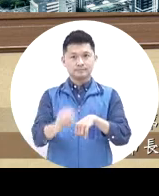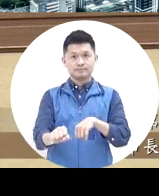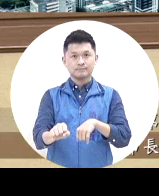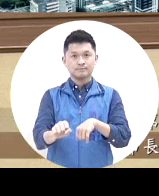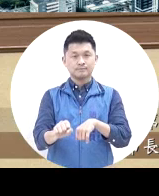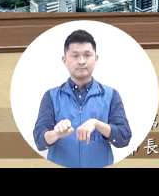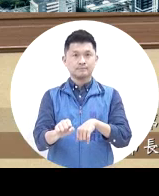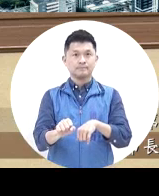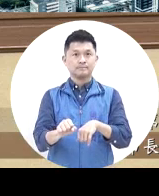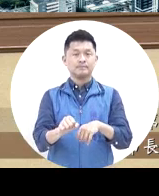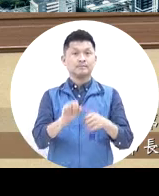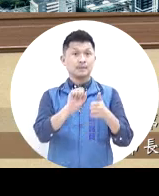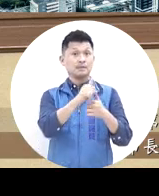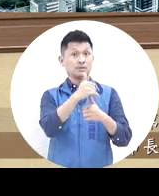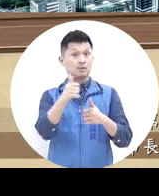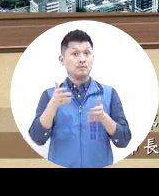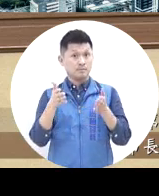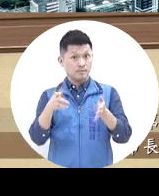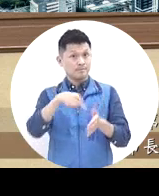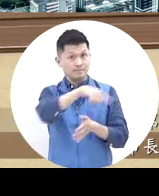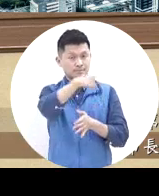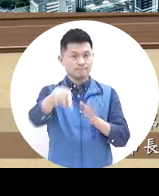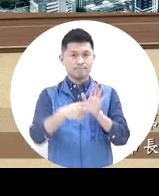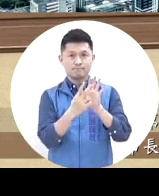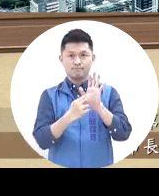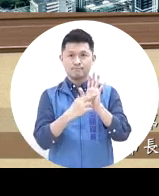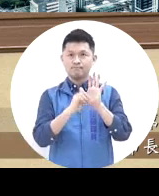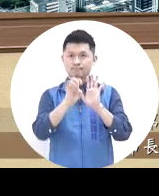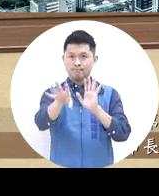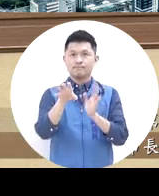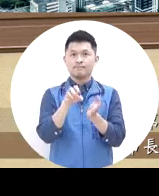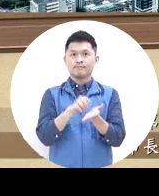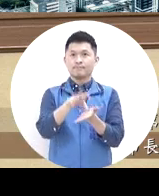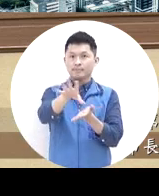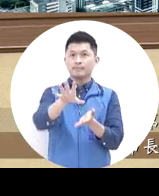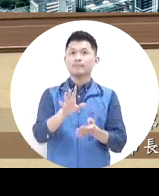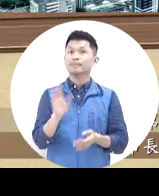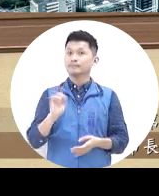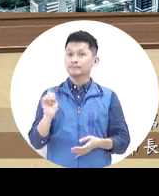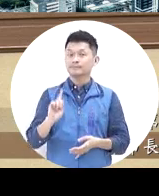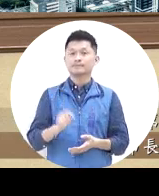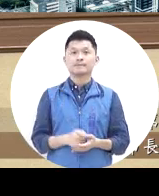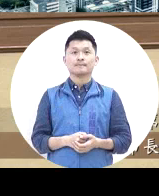给所有的议员做一个说明，也做一个报告。因为